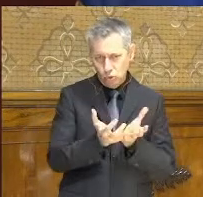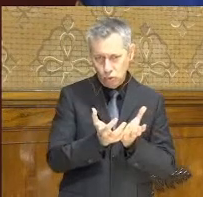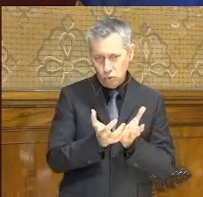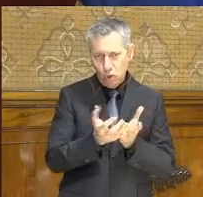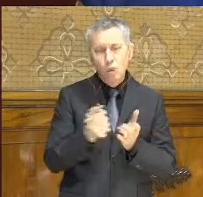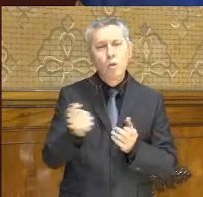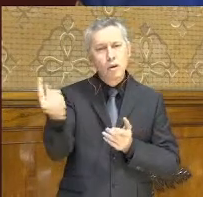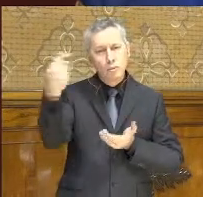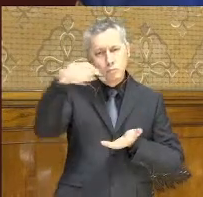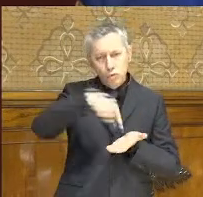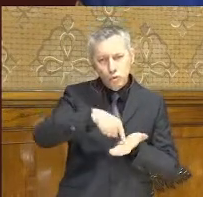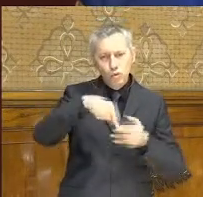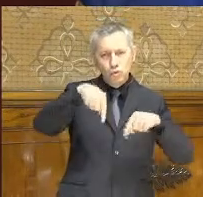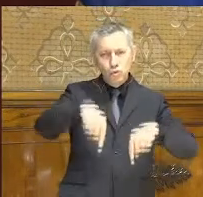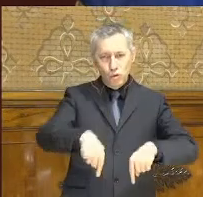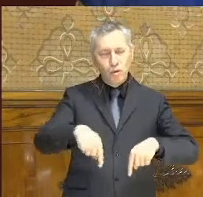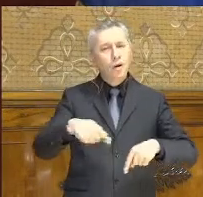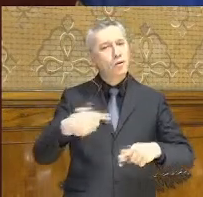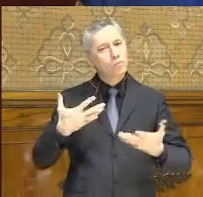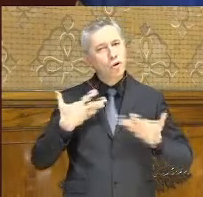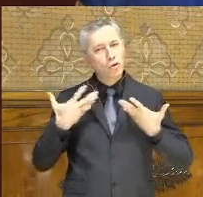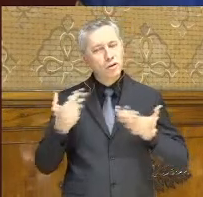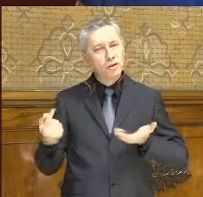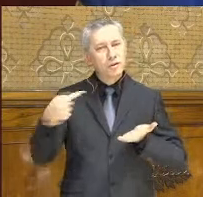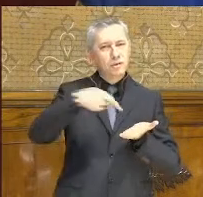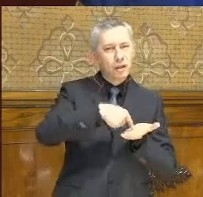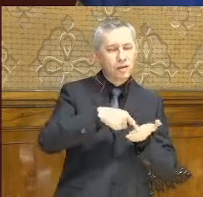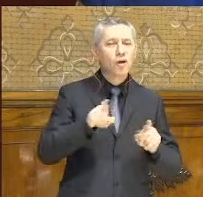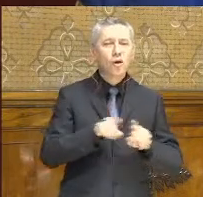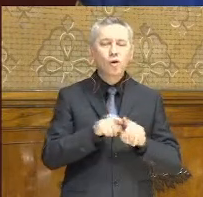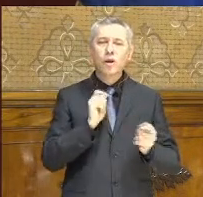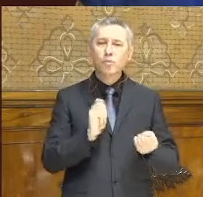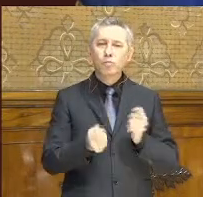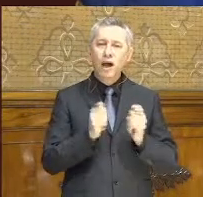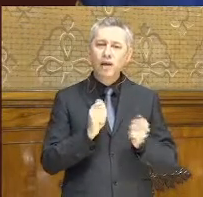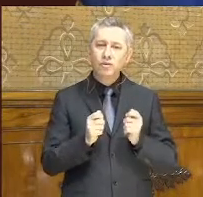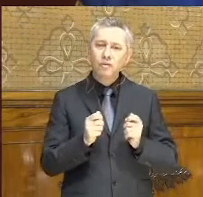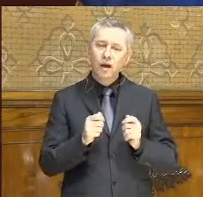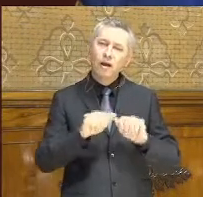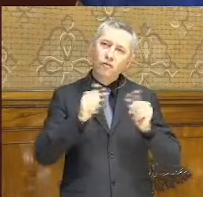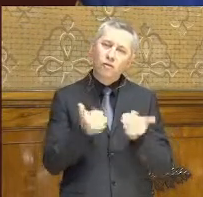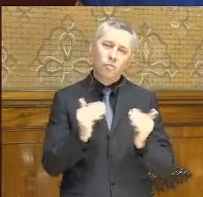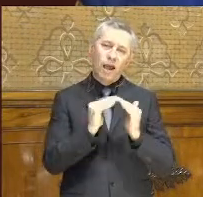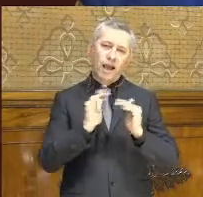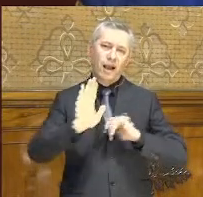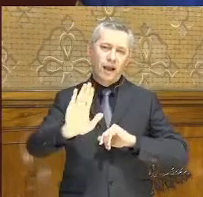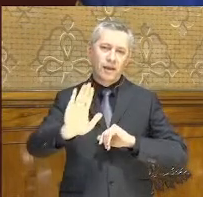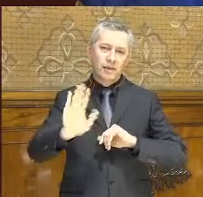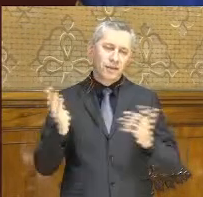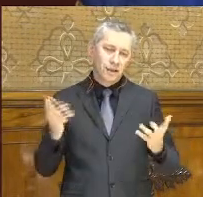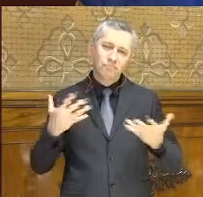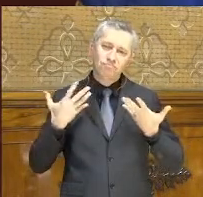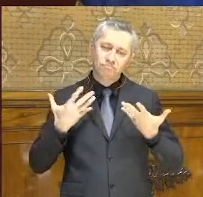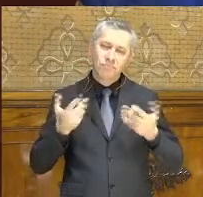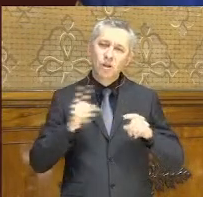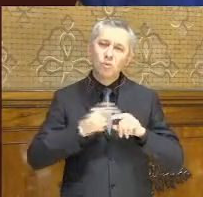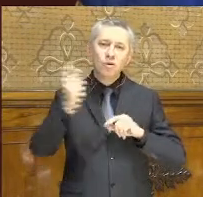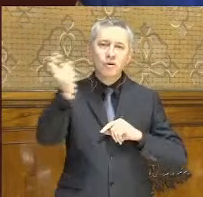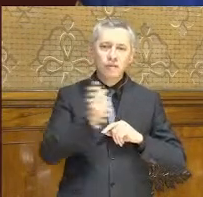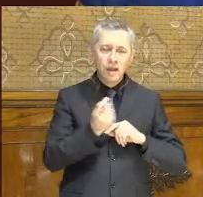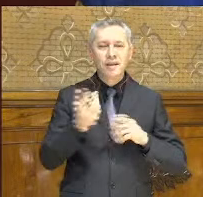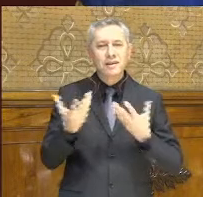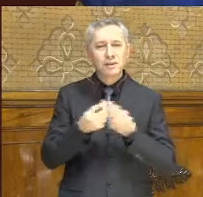qui volentieri, come se Padova fosse un po' anche casa loro, e si portano anche la